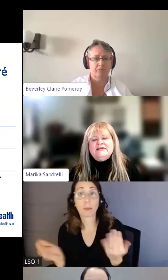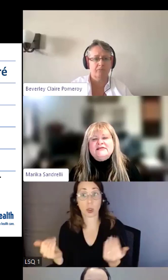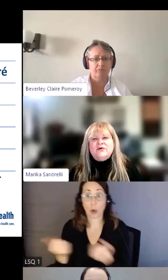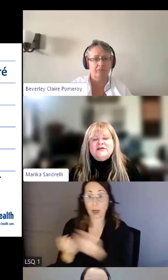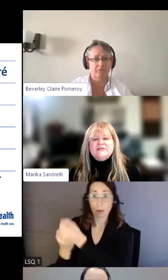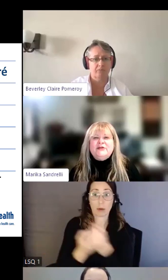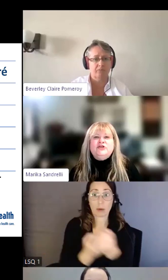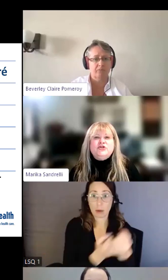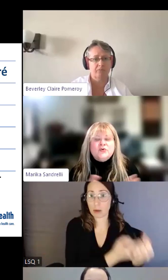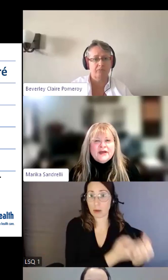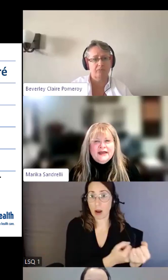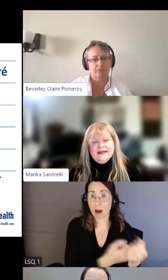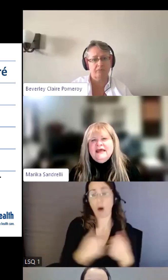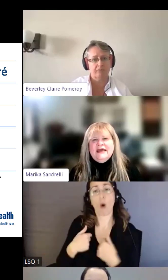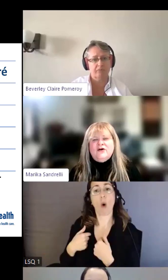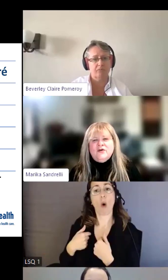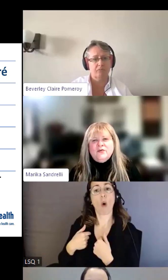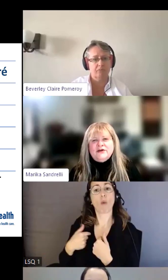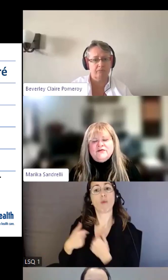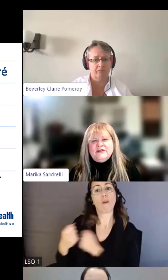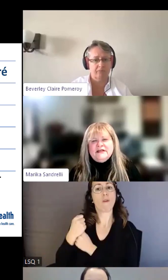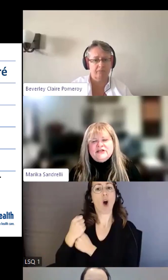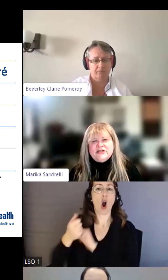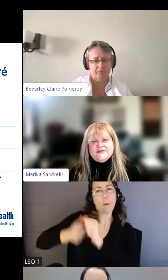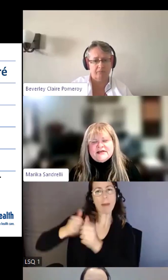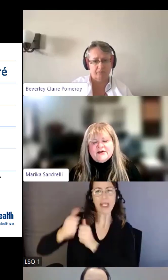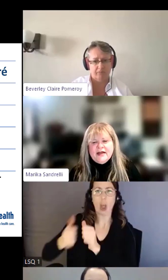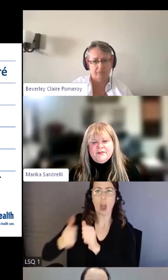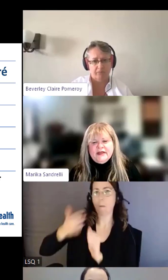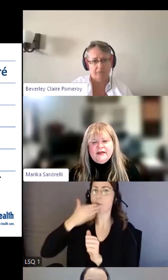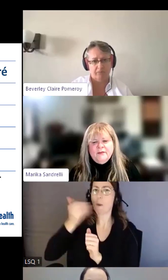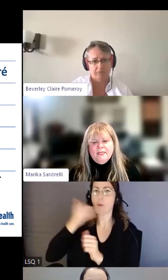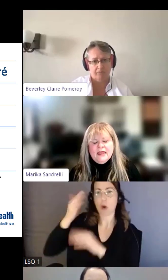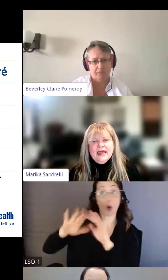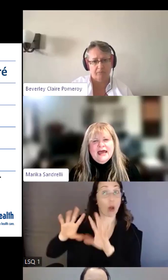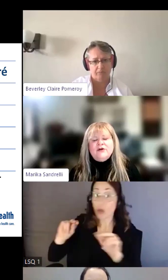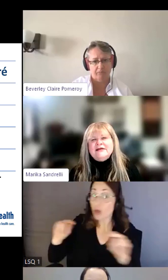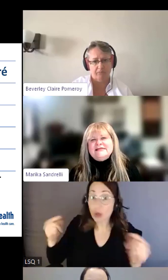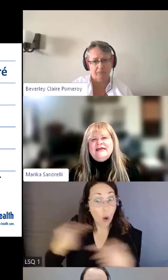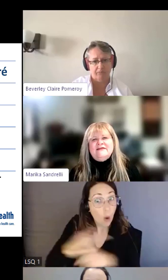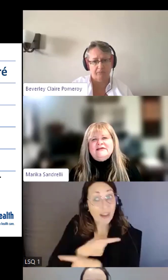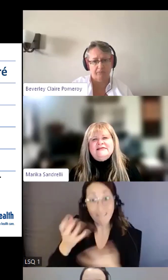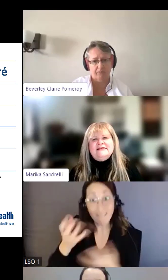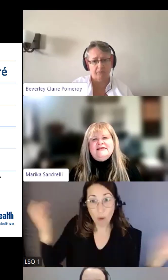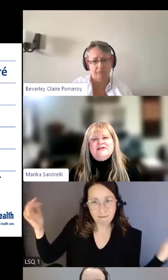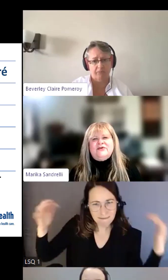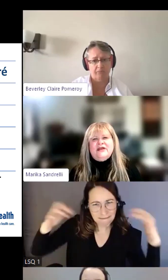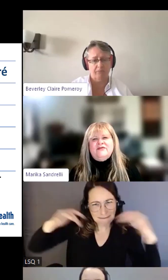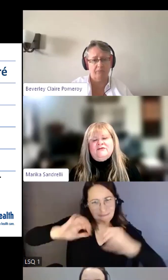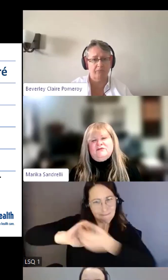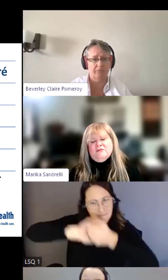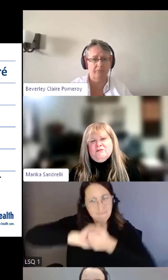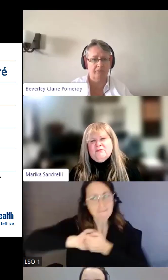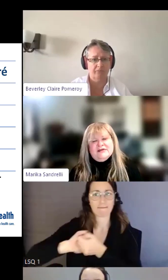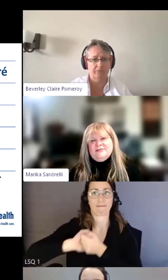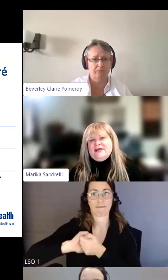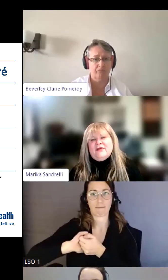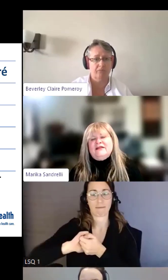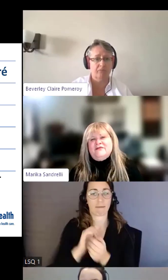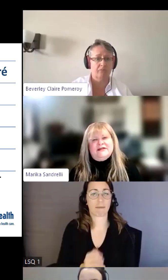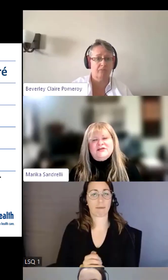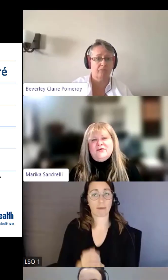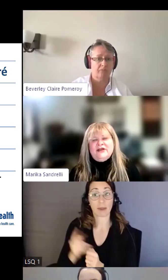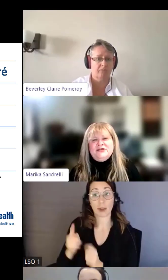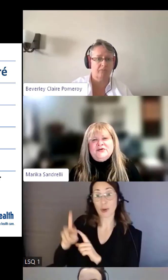contraire rassembler nos forces. Et on ne dit pas non plus que cela est facile ou que cela doit absolument